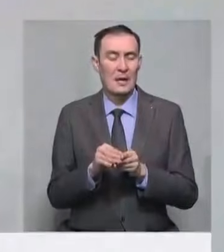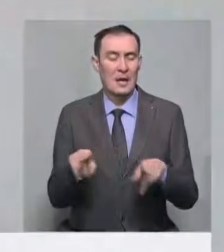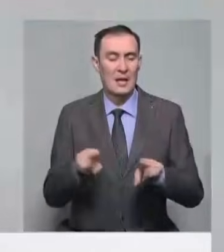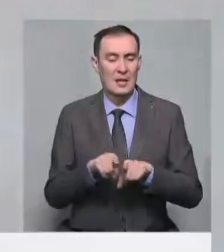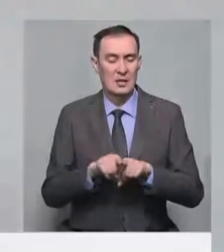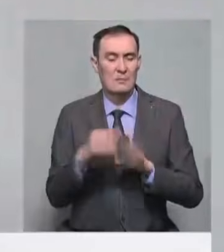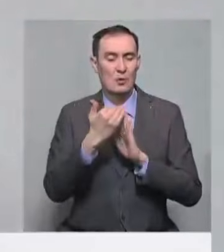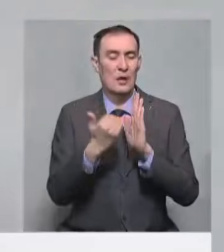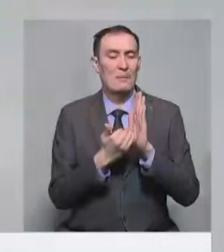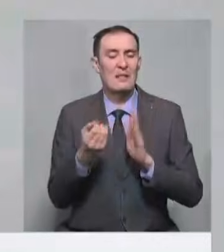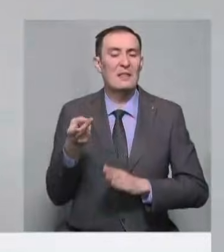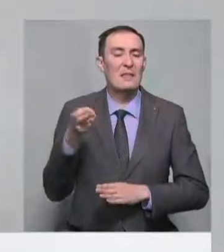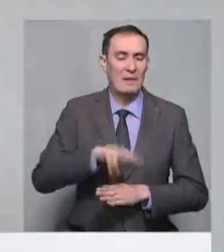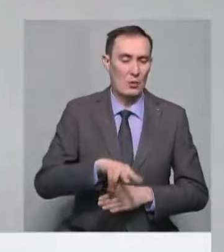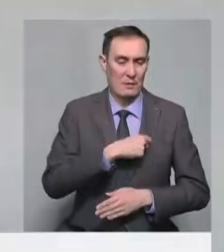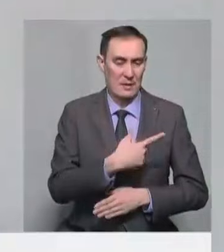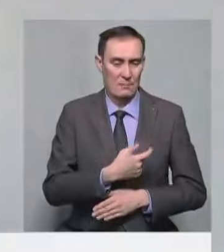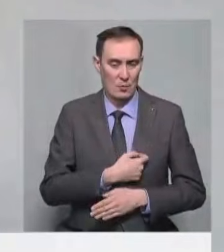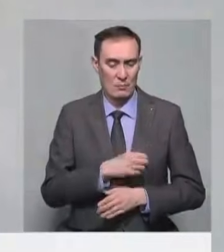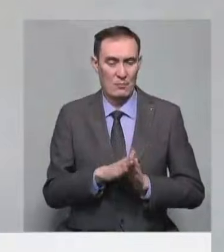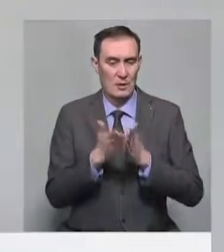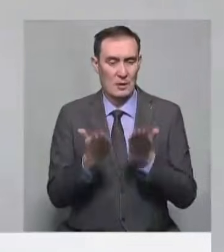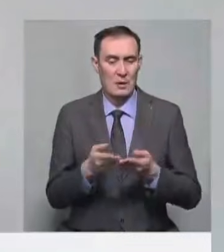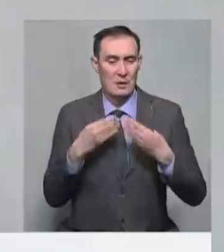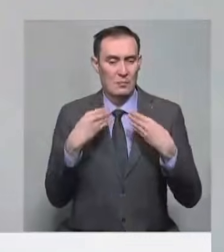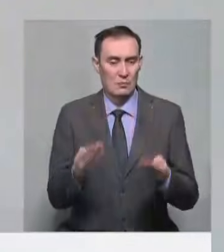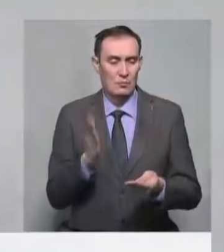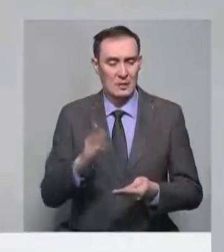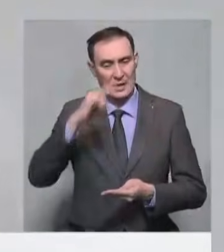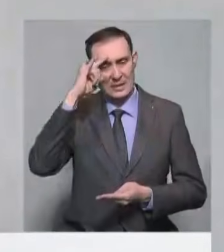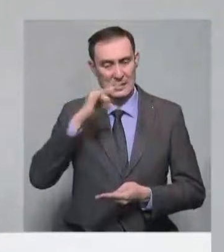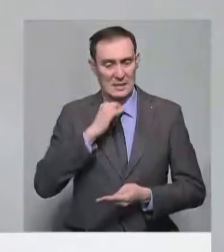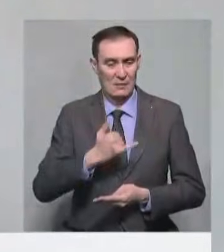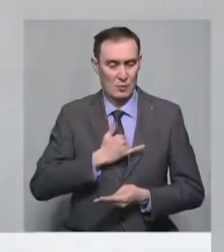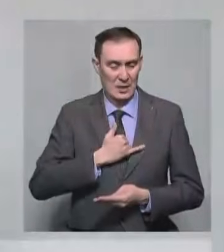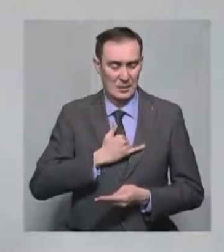также программы двойного диплома, где будут выдаваться диплом казахстанский,